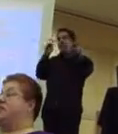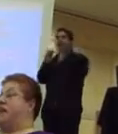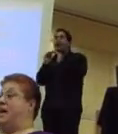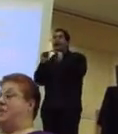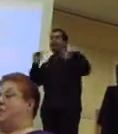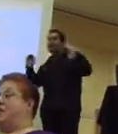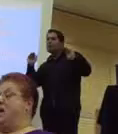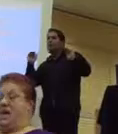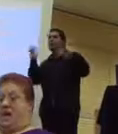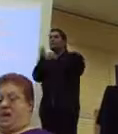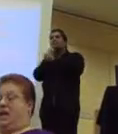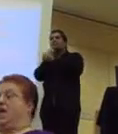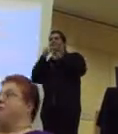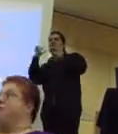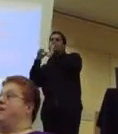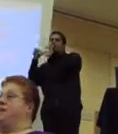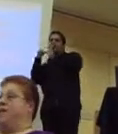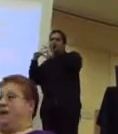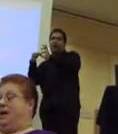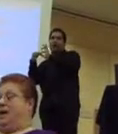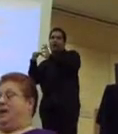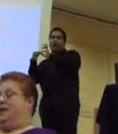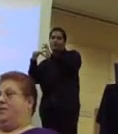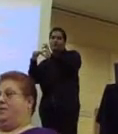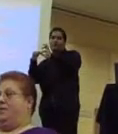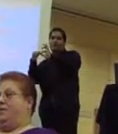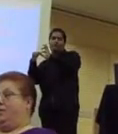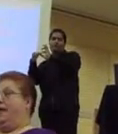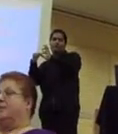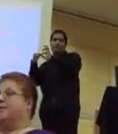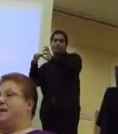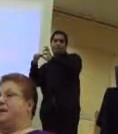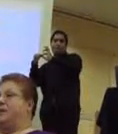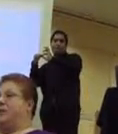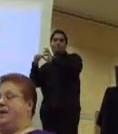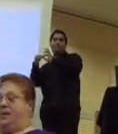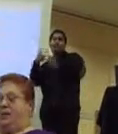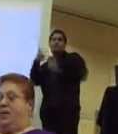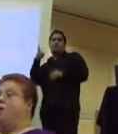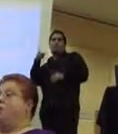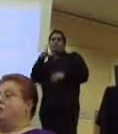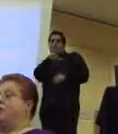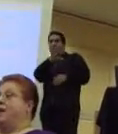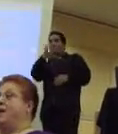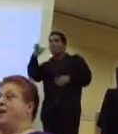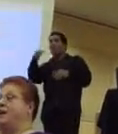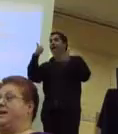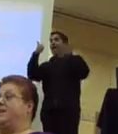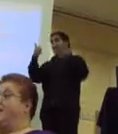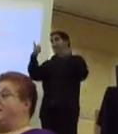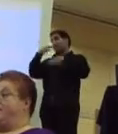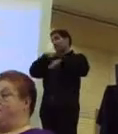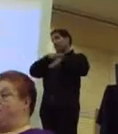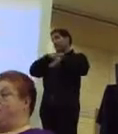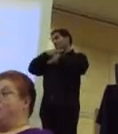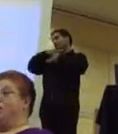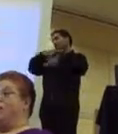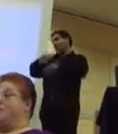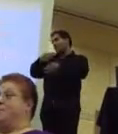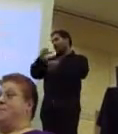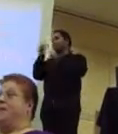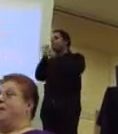παιδιά συνεργάσιμα. Είχαμε φέρει 6 εθελοντές που τους κάνανε εργασία με